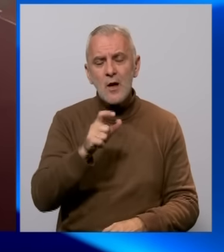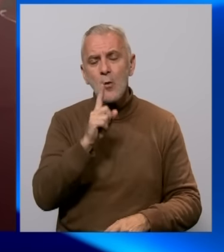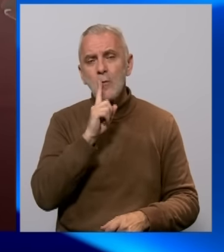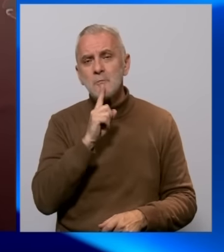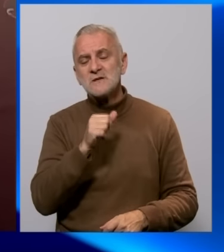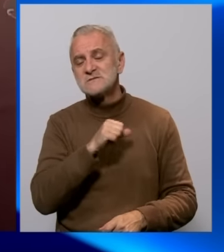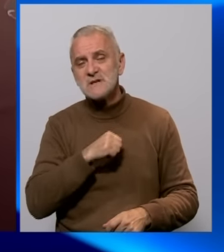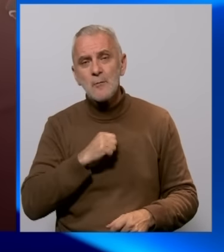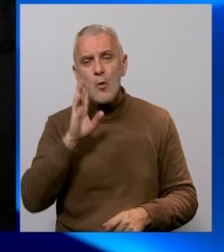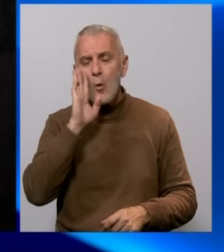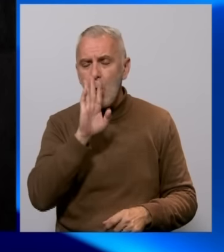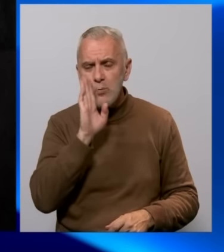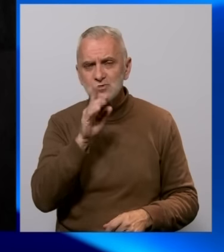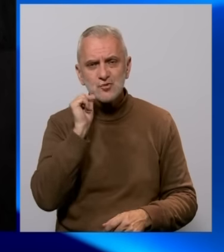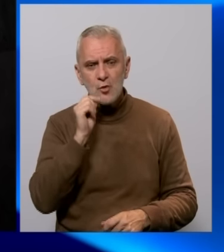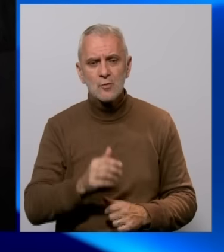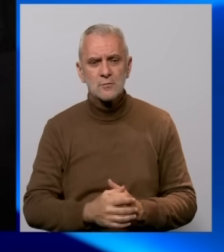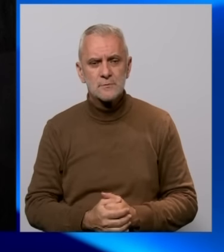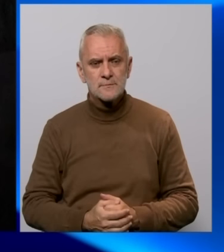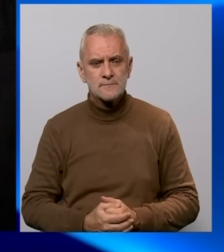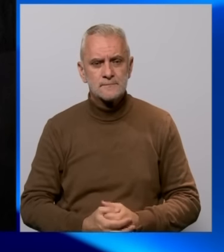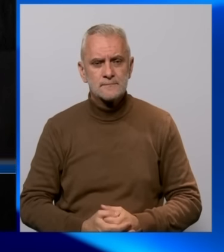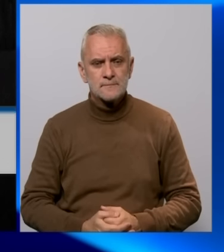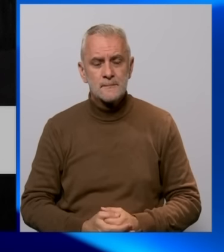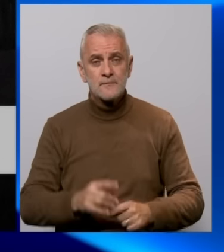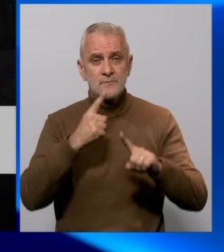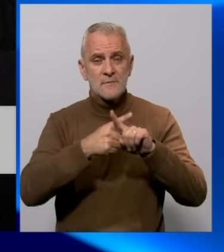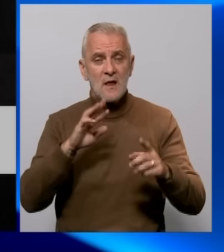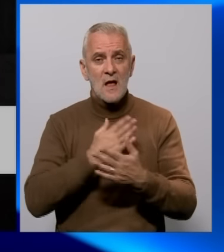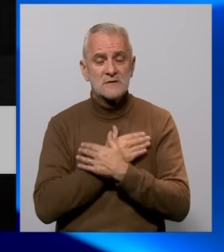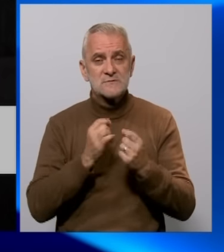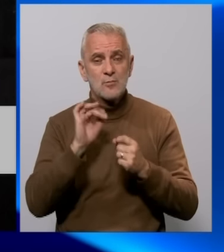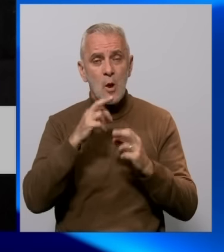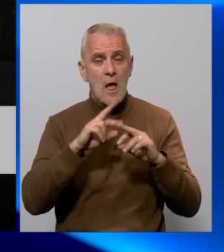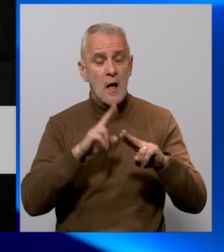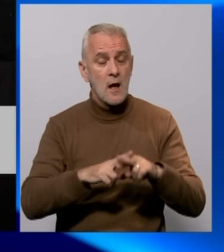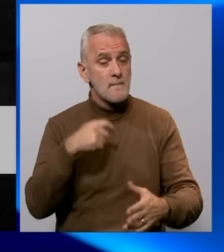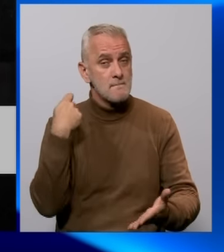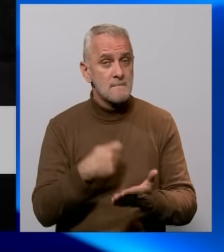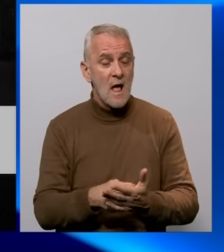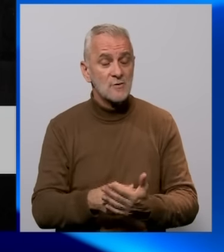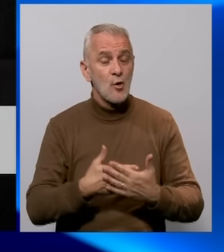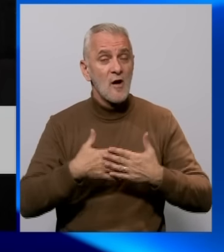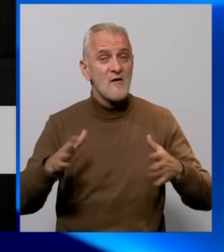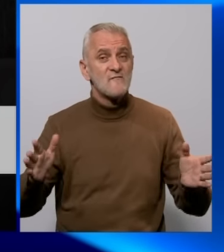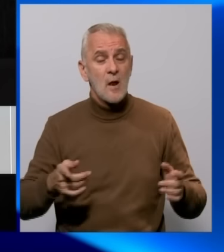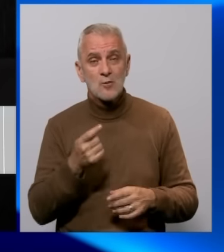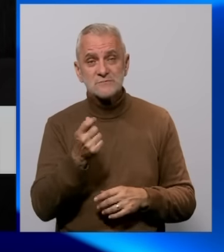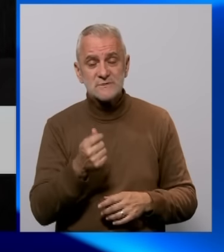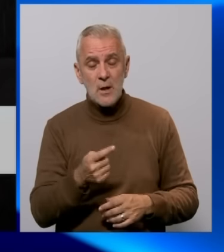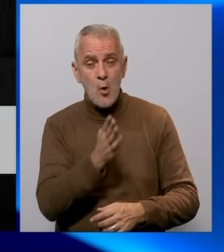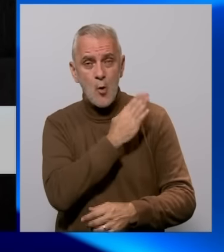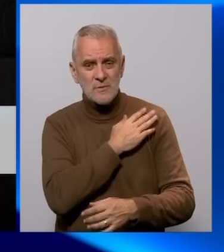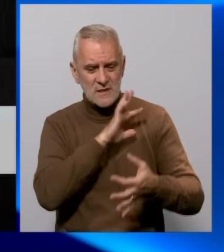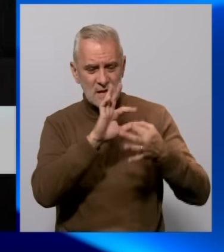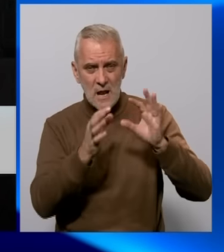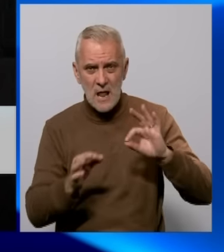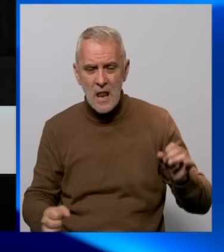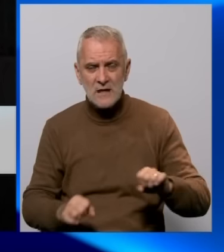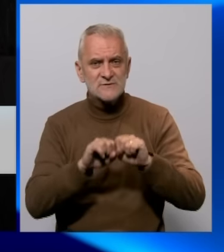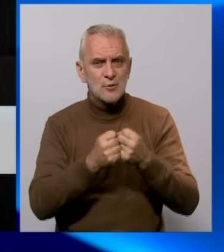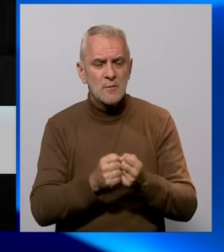ljudi. Šta reći? Ješ. Hezbolah je platio veliku cijenu. Njegov komandni lanac je slomljen. Mnogi njegovi operativci